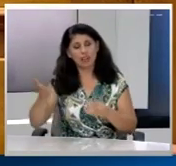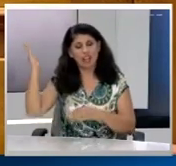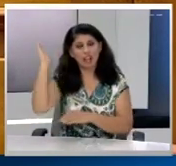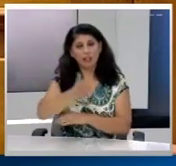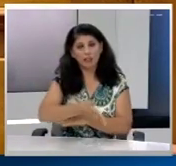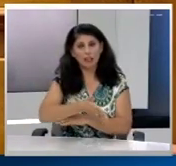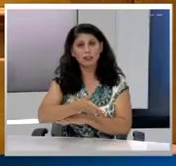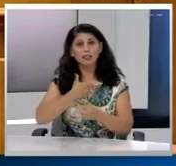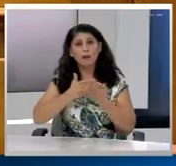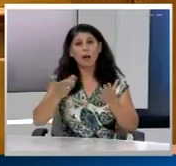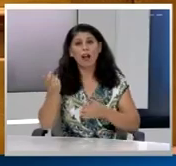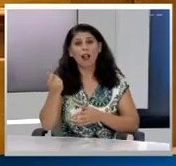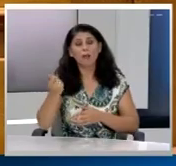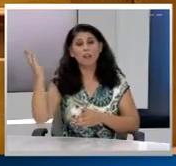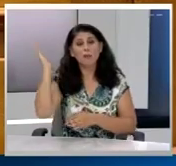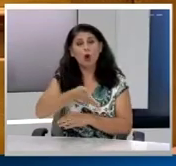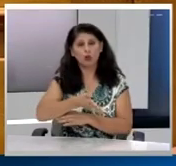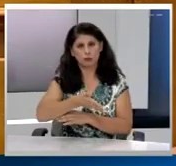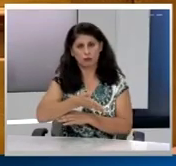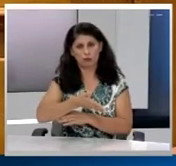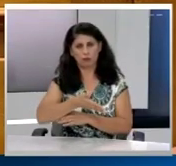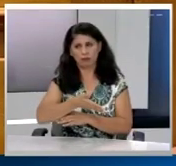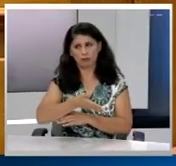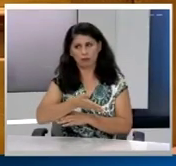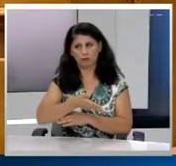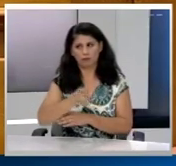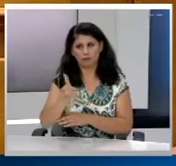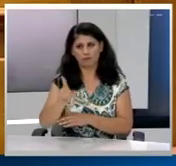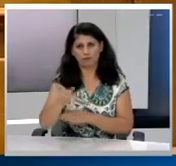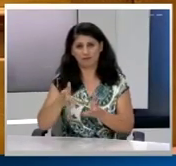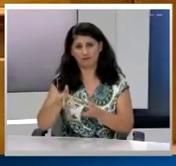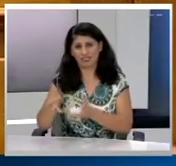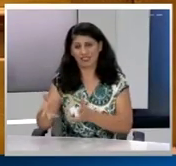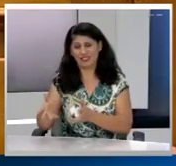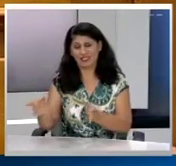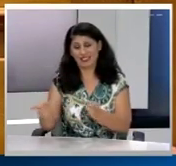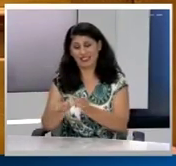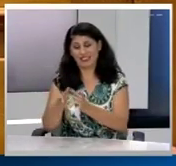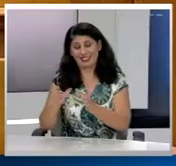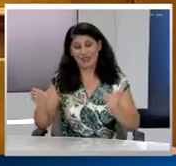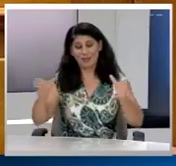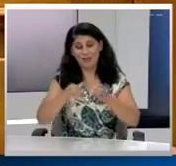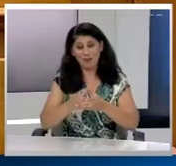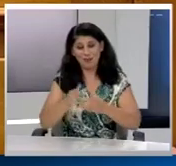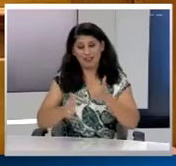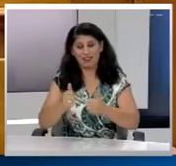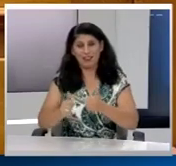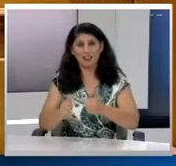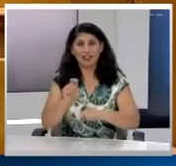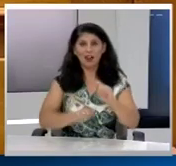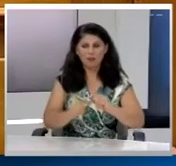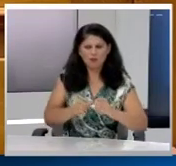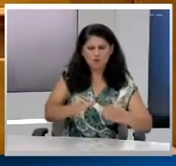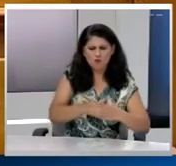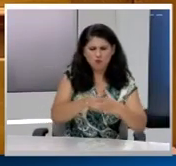καταδικαστεί σε μεγάλα χρηματικά πρόστιμα, γερονία της τύχης από την Επιτροπή Ανταγωνισμού πάλι, για τη δημιουργία καρτέλ στον